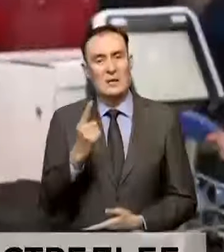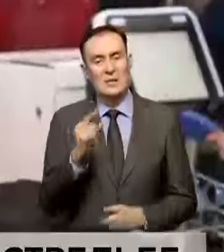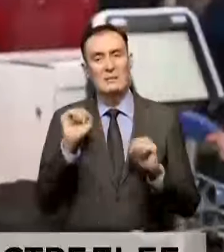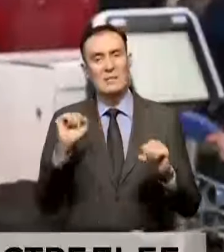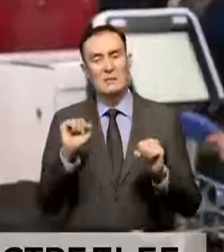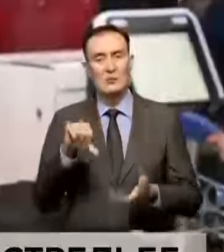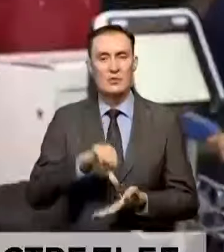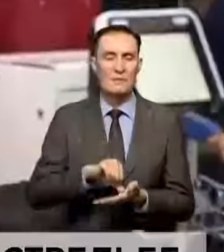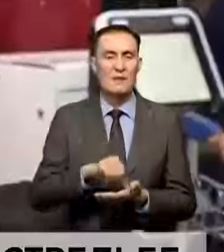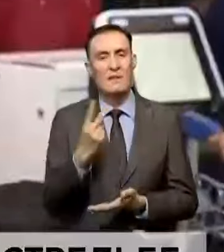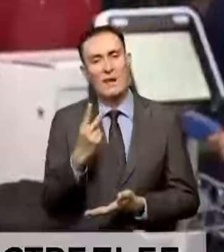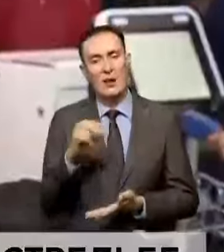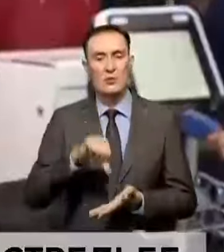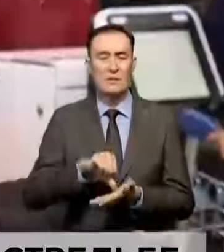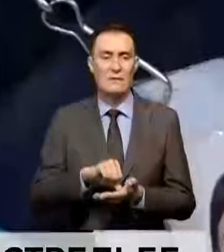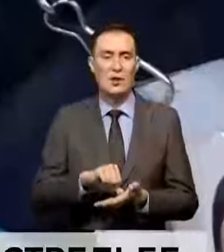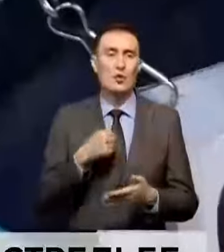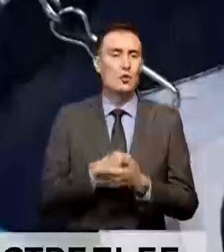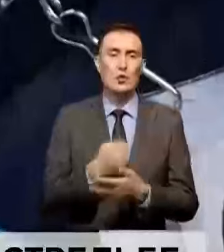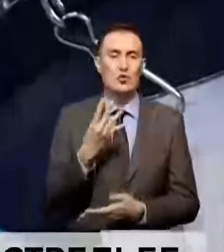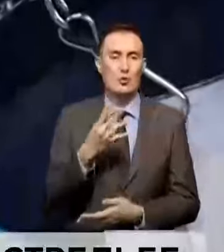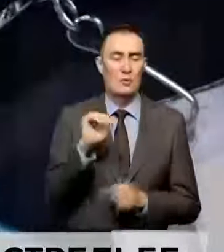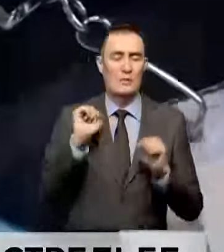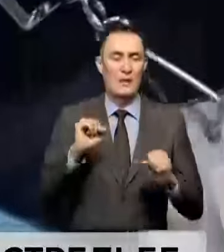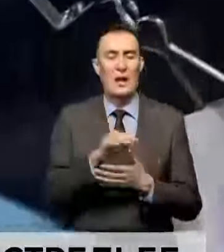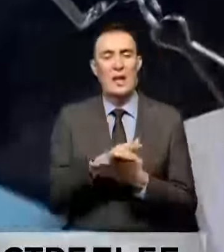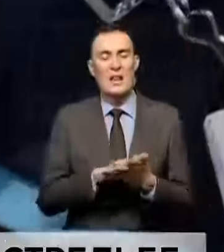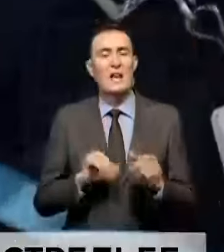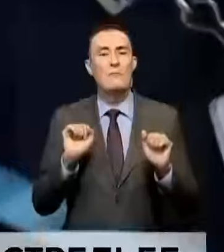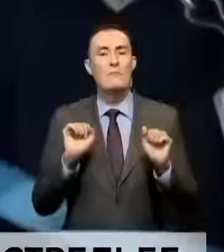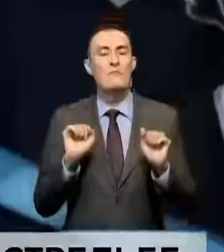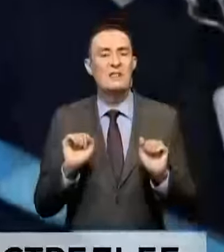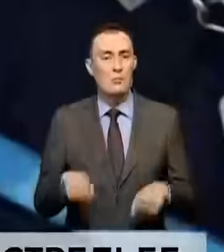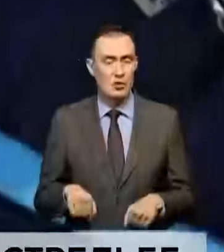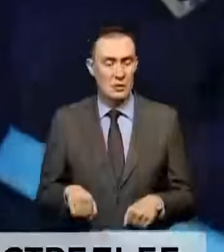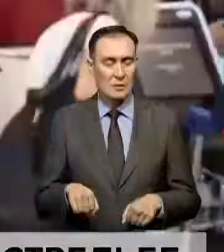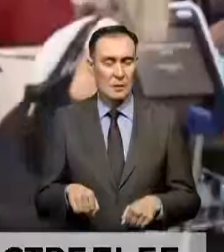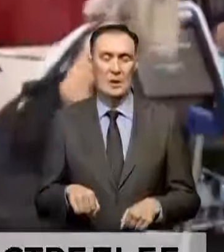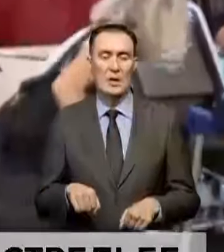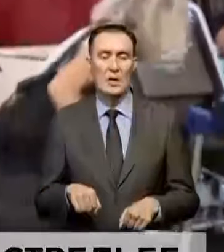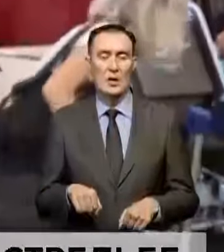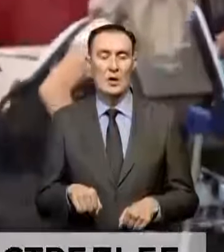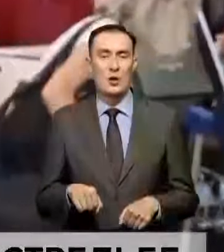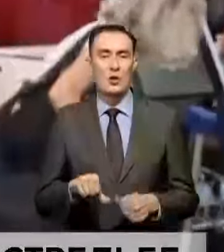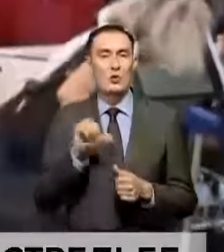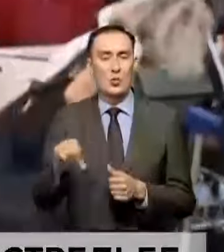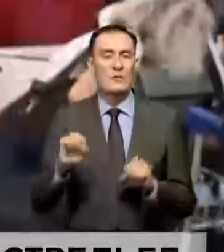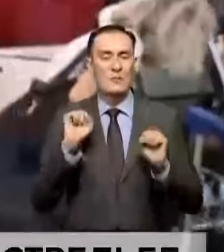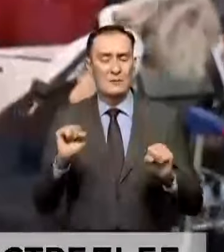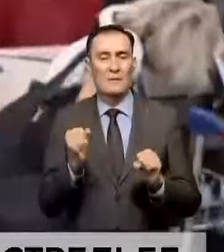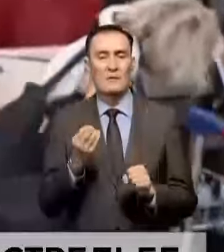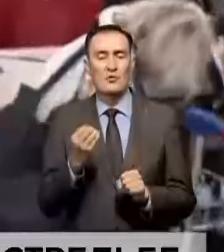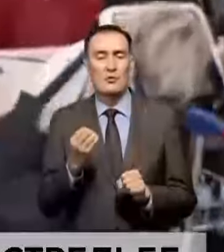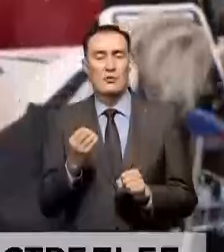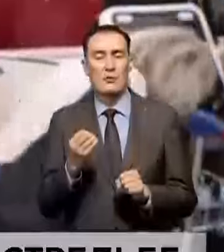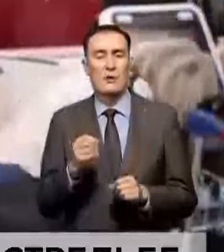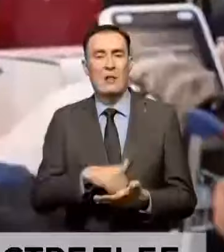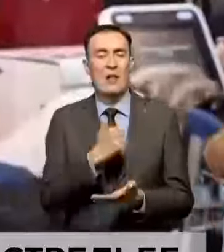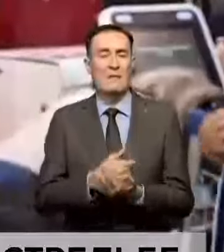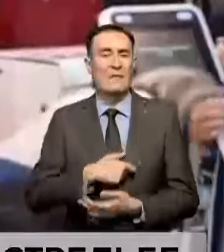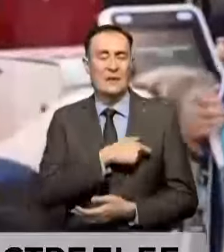спортсмен участвовал, 2 спортсмена, 4. Дали возможность помимо спортсменов вывести не только главного тренера